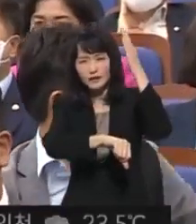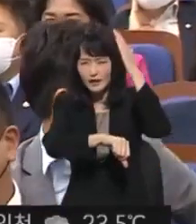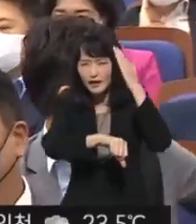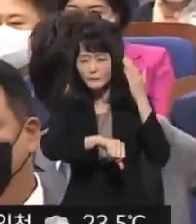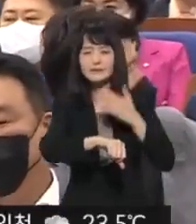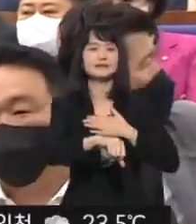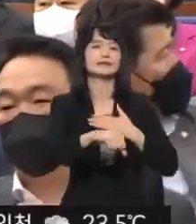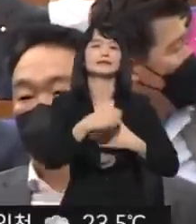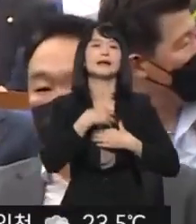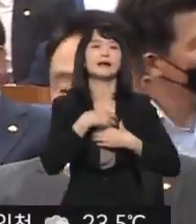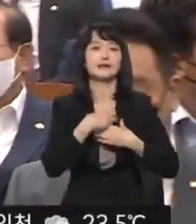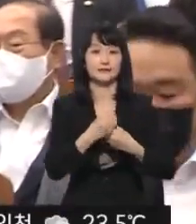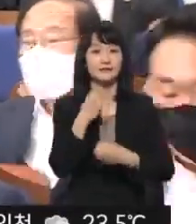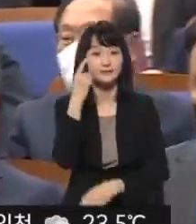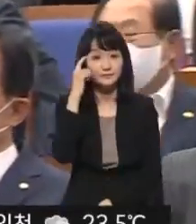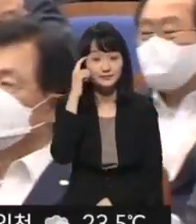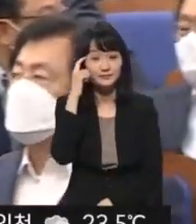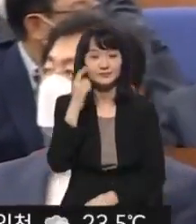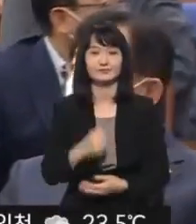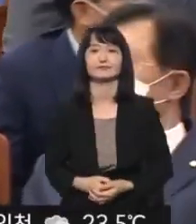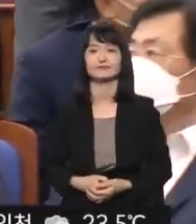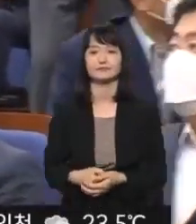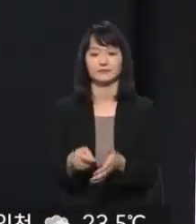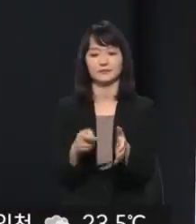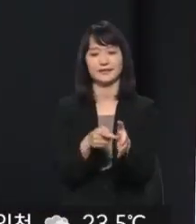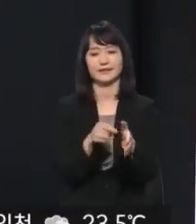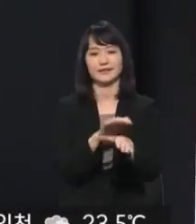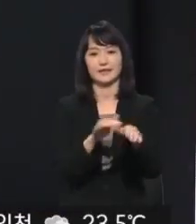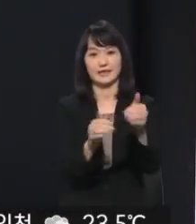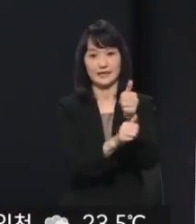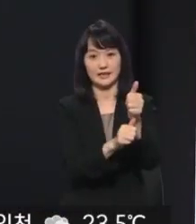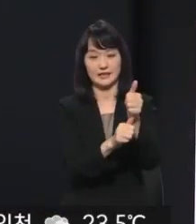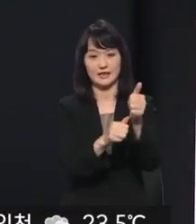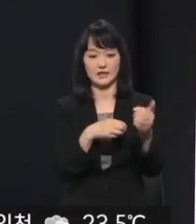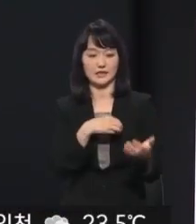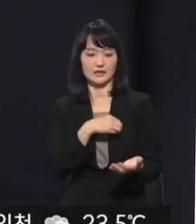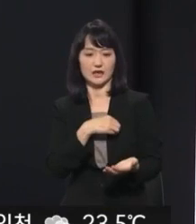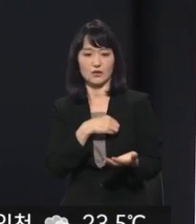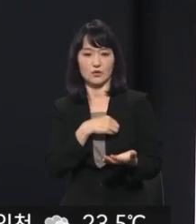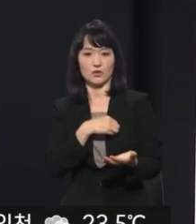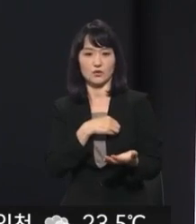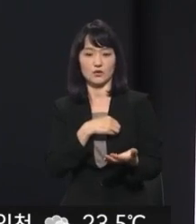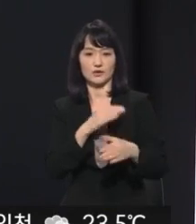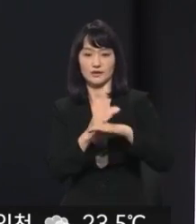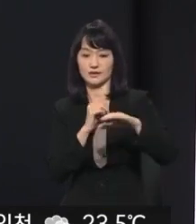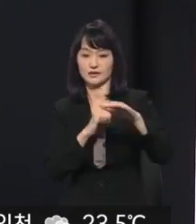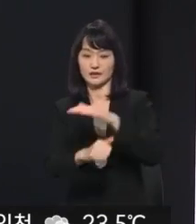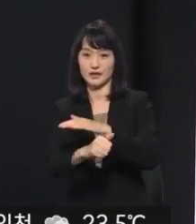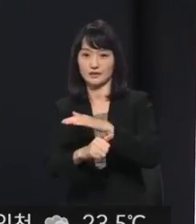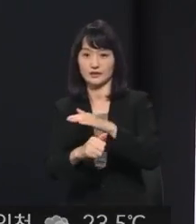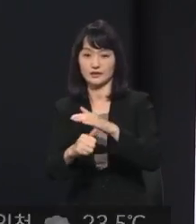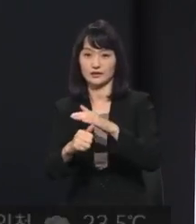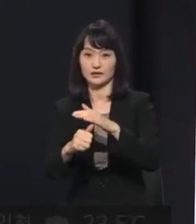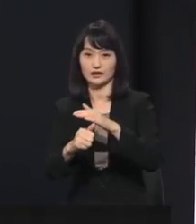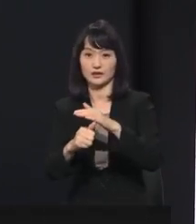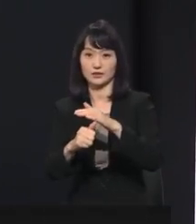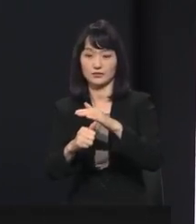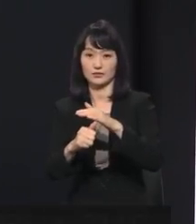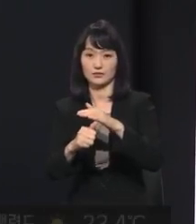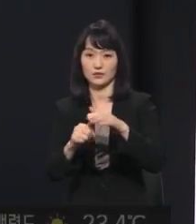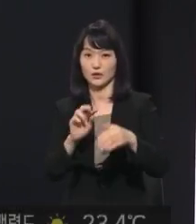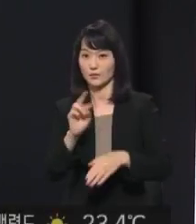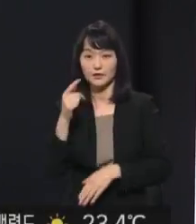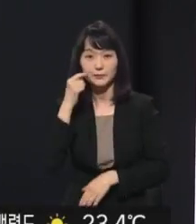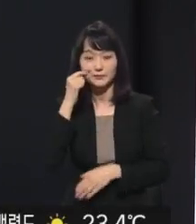이렇게 생각을 한다는 거 아닙니까 자 비데의 로 당원이 뽑은 당대표 못 받고 요 라고 결정문에서 있는데 아